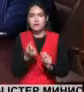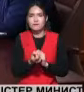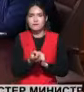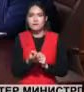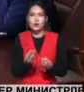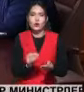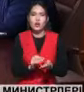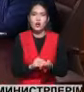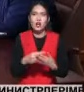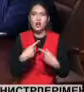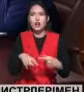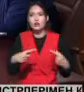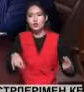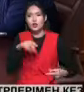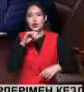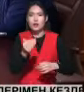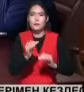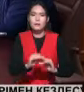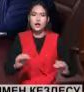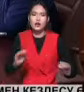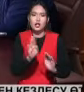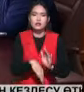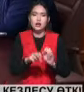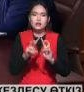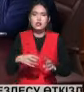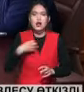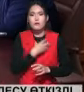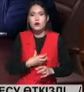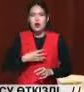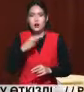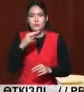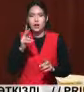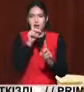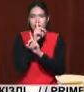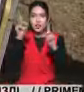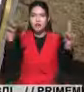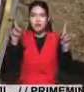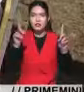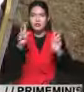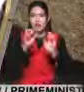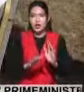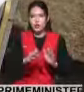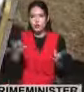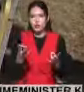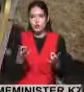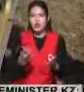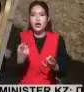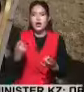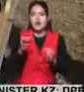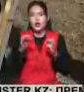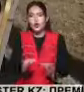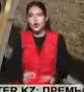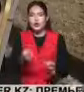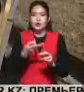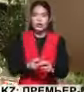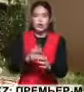кезінде балалардың қауіпсіздігіне толық кепілдік берілуге тиіс екенін ерекше атап өтемін. Мойындау керек, бізде танымдық және